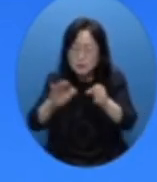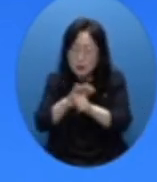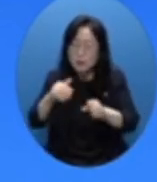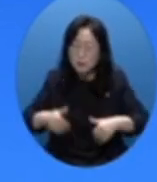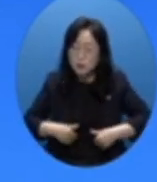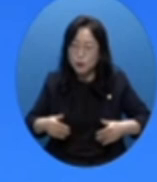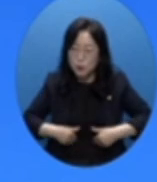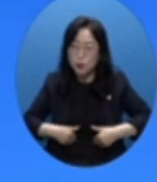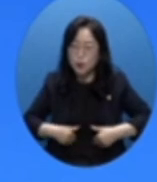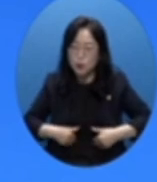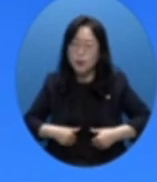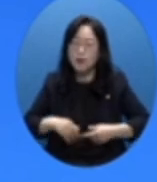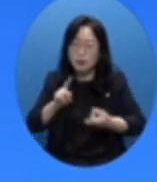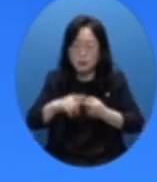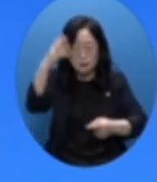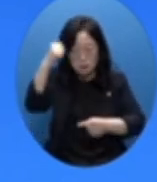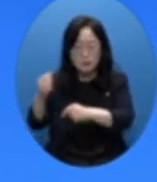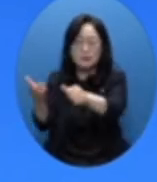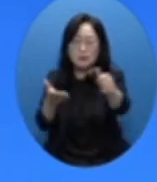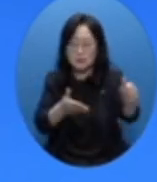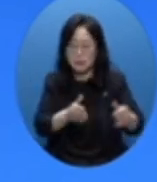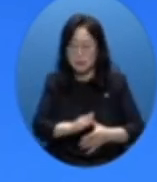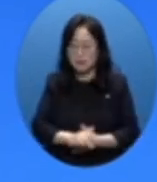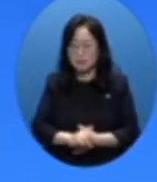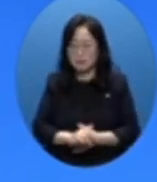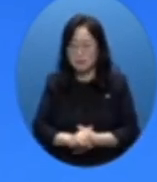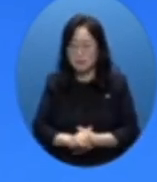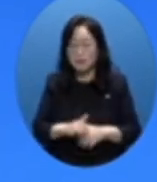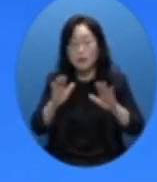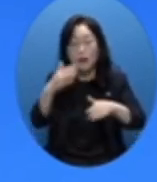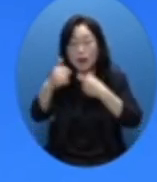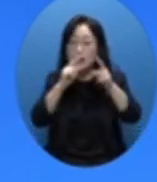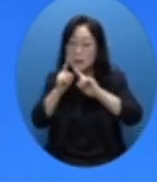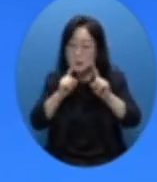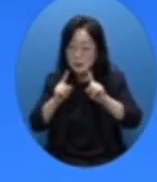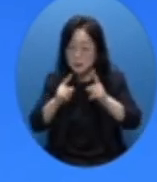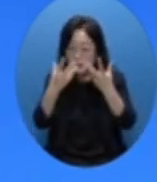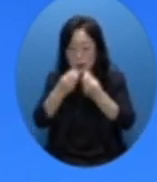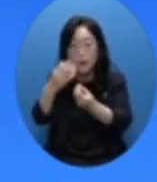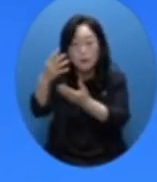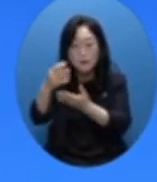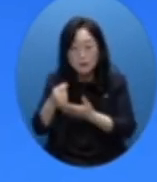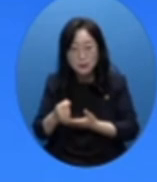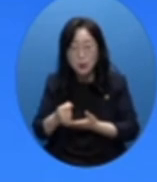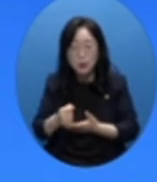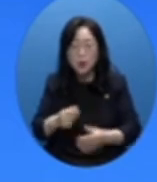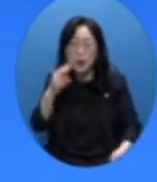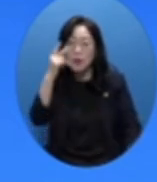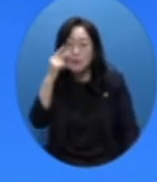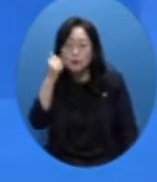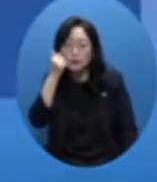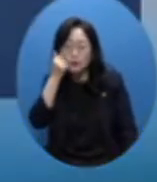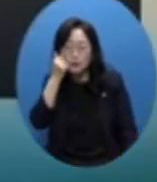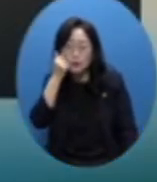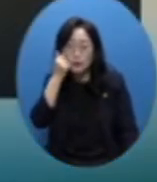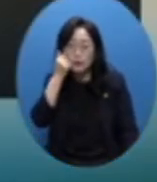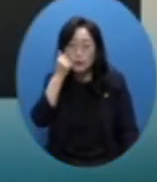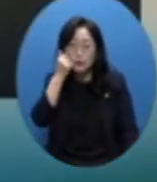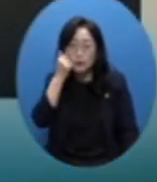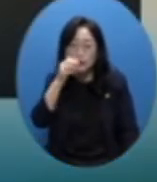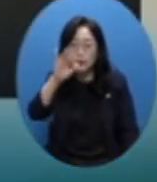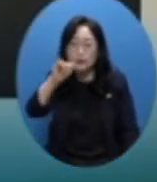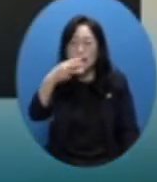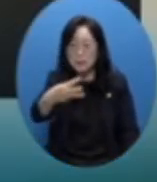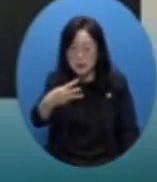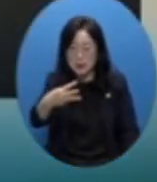잊지 않게 되기를 바랍니다 오늘의 말씀을 본문을 해서 미국에 비계 대란 분이 히타치 틈이